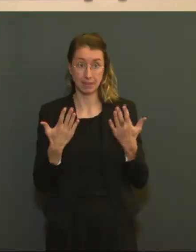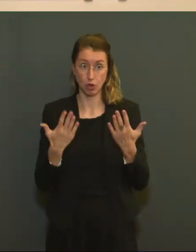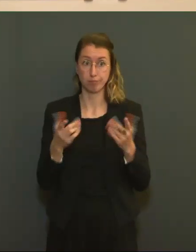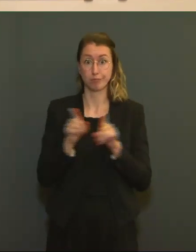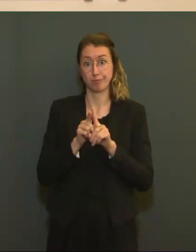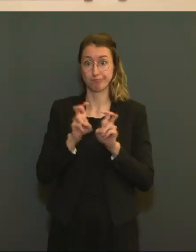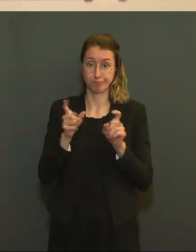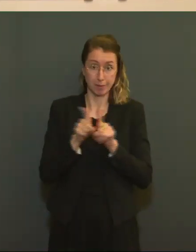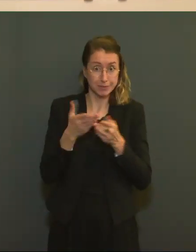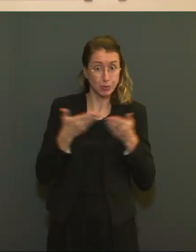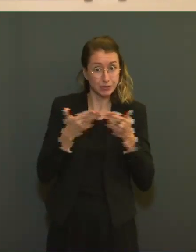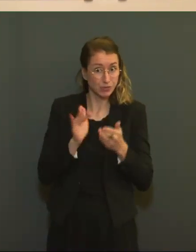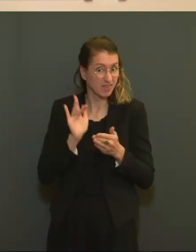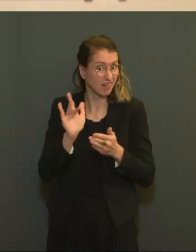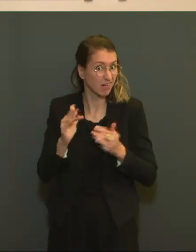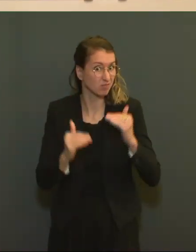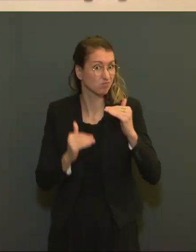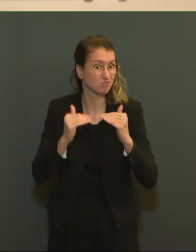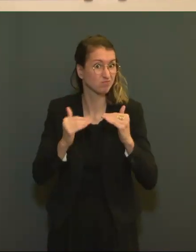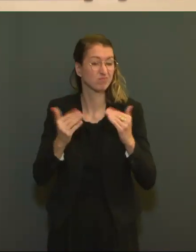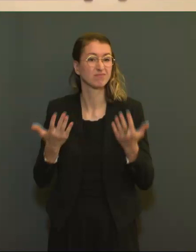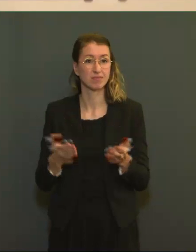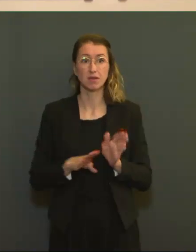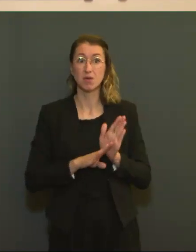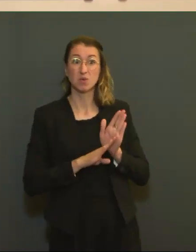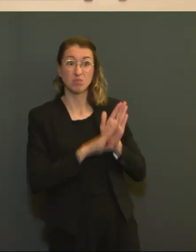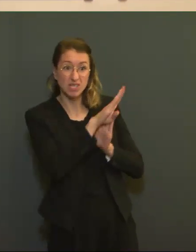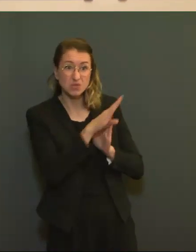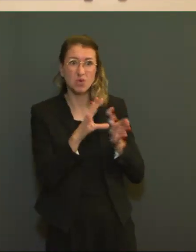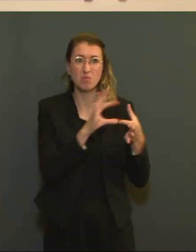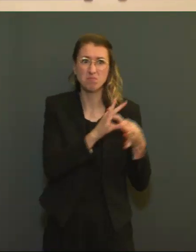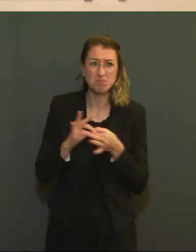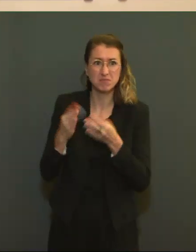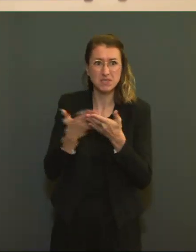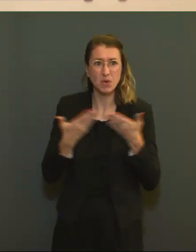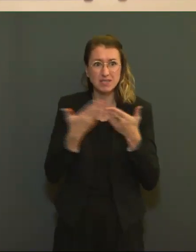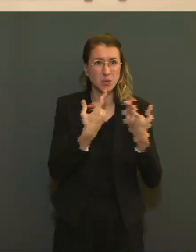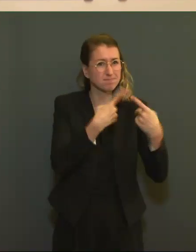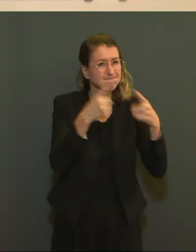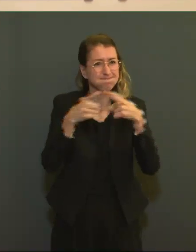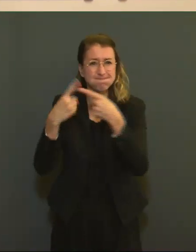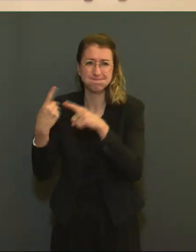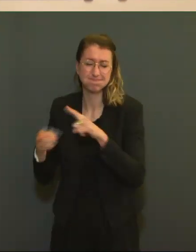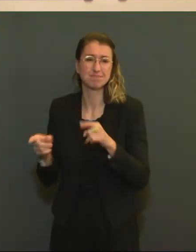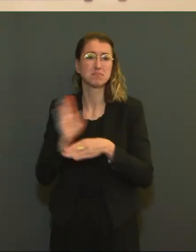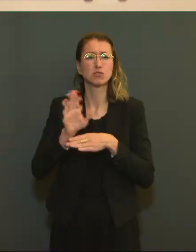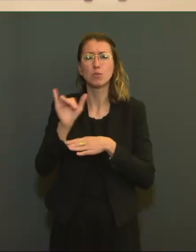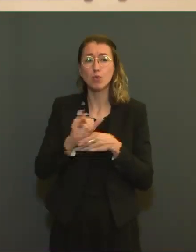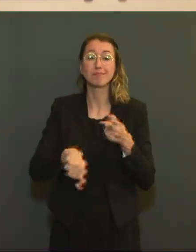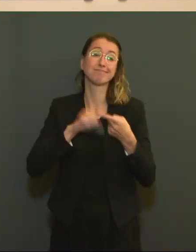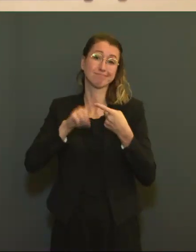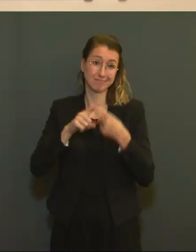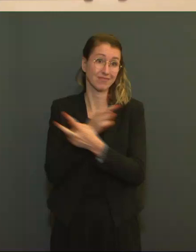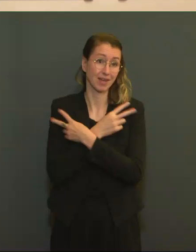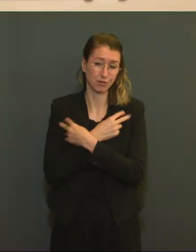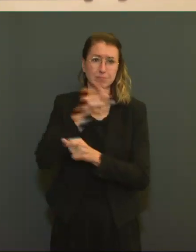Cette augmentation correspond à différentes situations. Elle correspond bien sûr au retour des vacances d'été. Elle correspond au début de